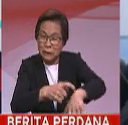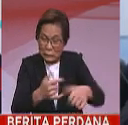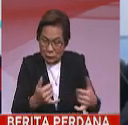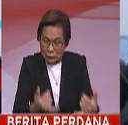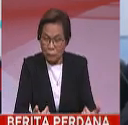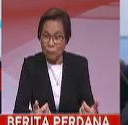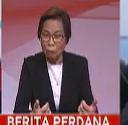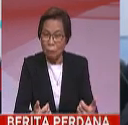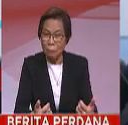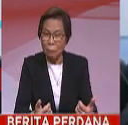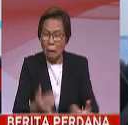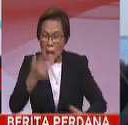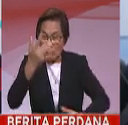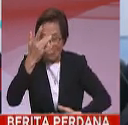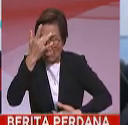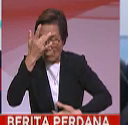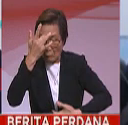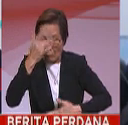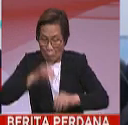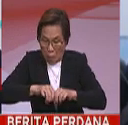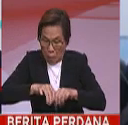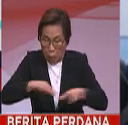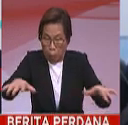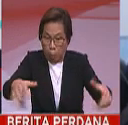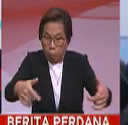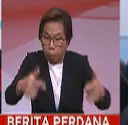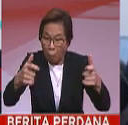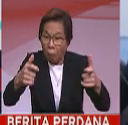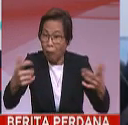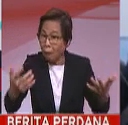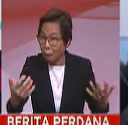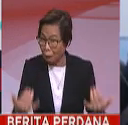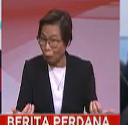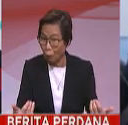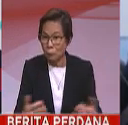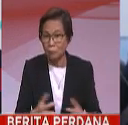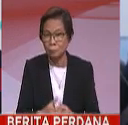ini penyakit boleh merebak dengan cepat. Jadi